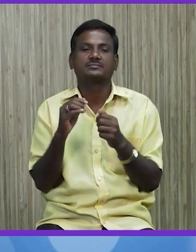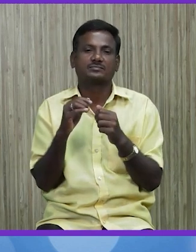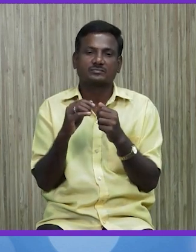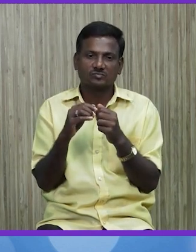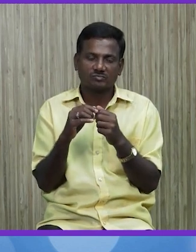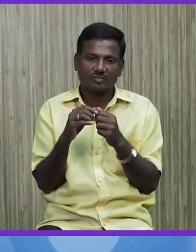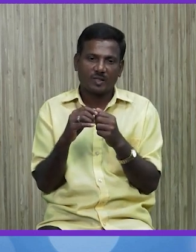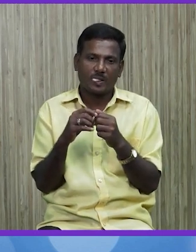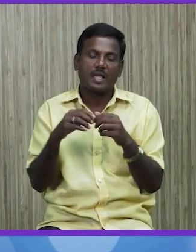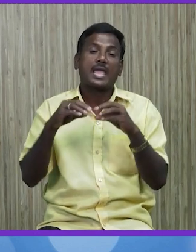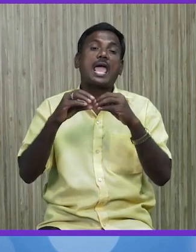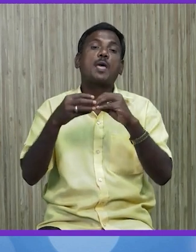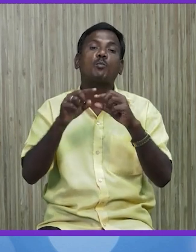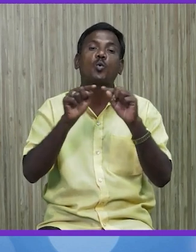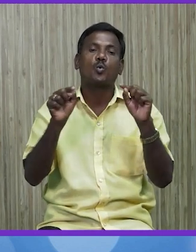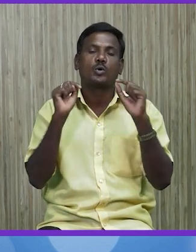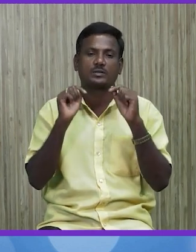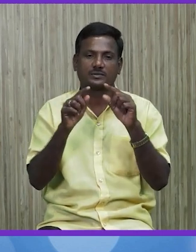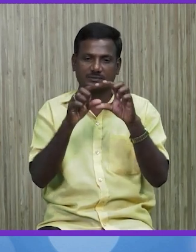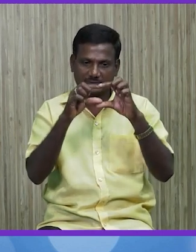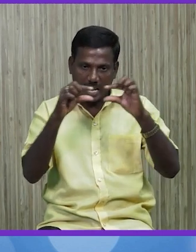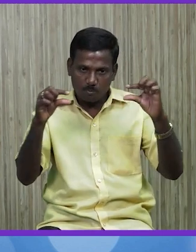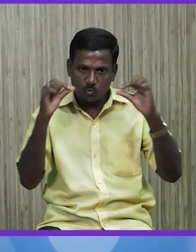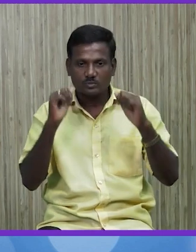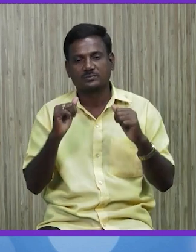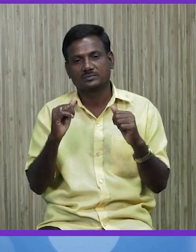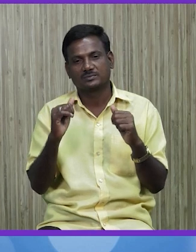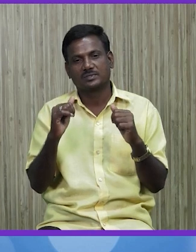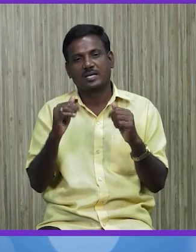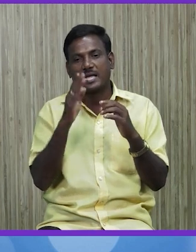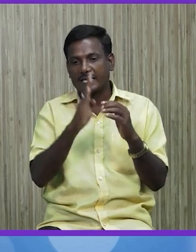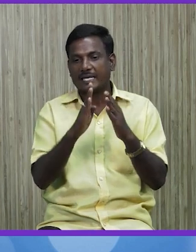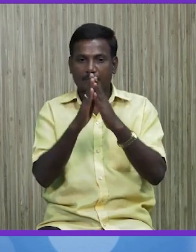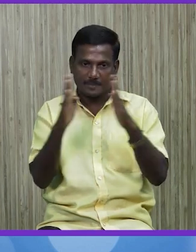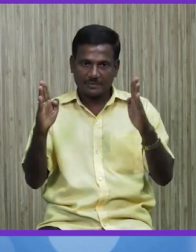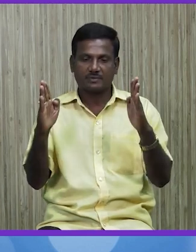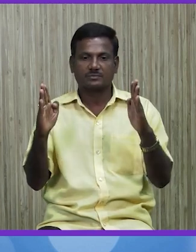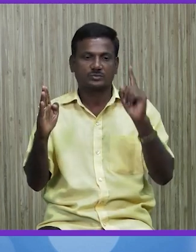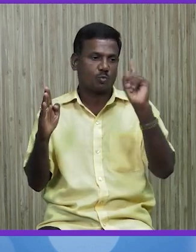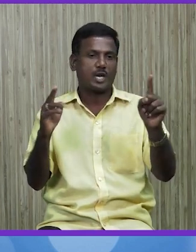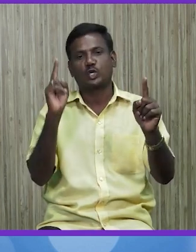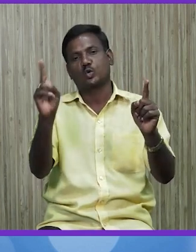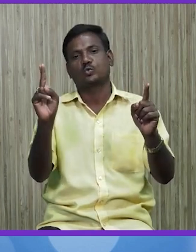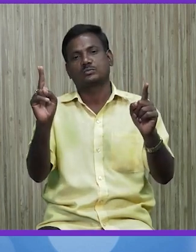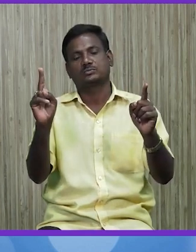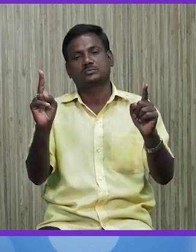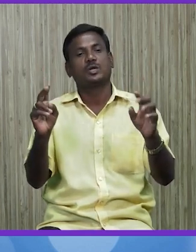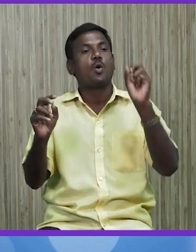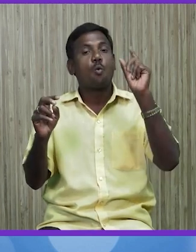எல்லும் மட்டலம் இரண்டு பிரிவுகளை கொண்டது